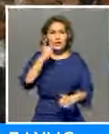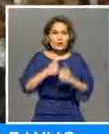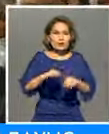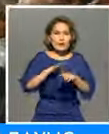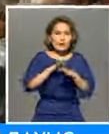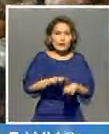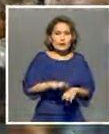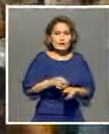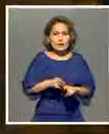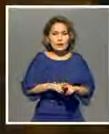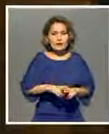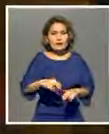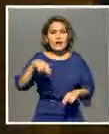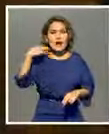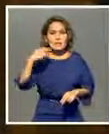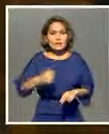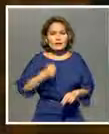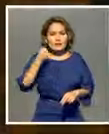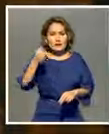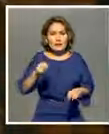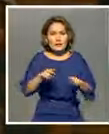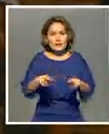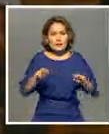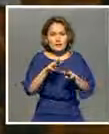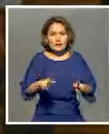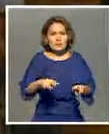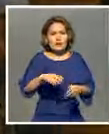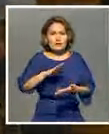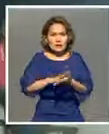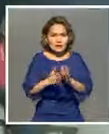саясат, әскери жетекшілерді тағайындау тәрізді мәселелерді премьер-министрмен кеңесіп қана реттей алады.